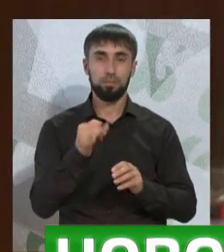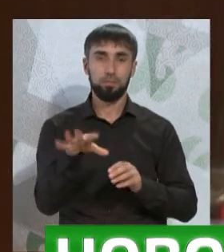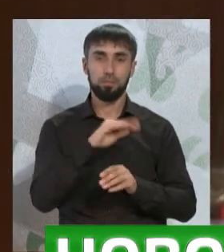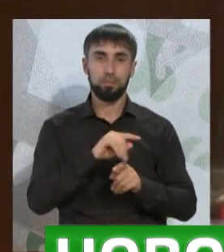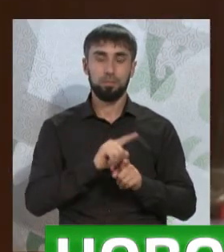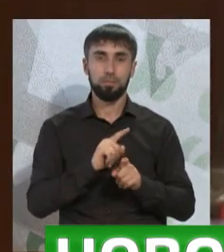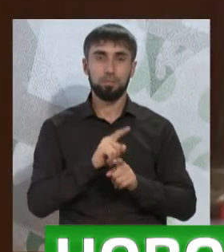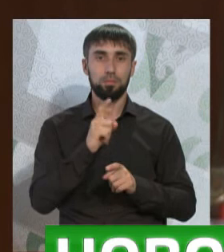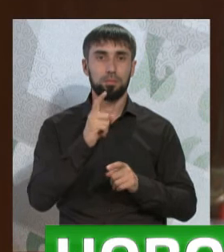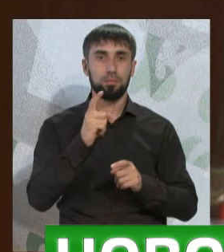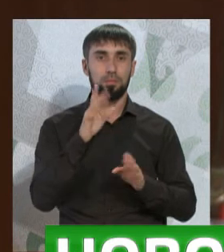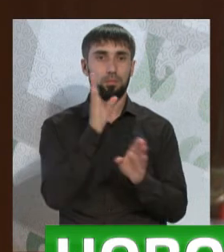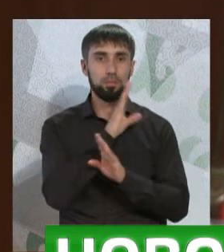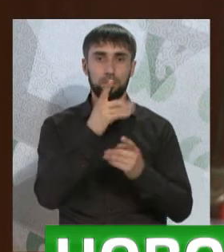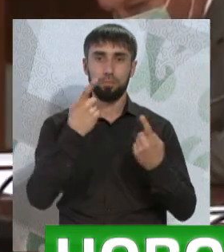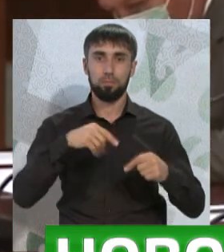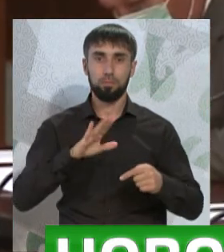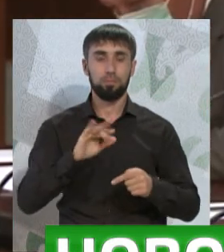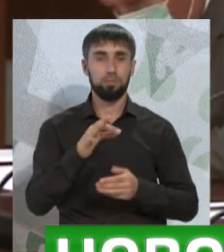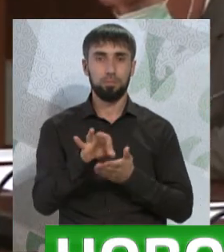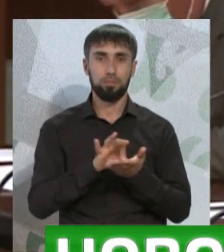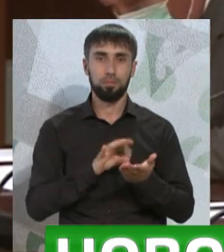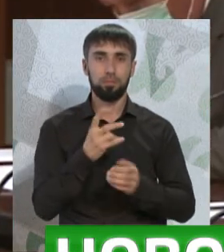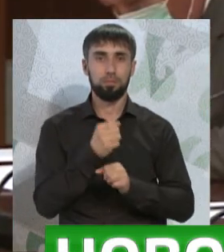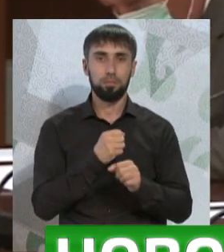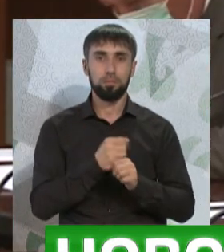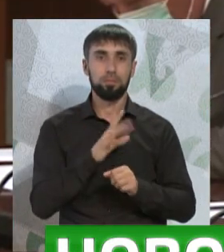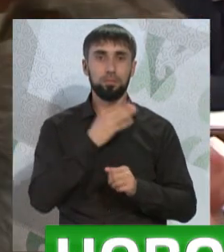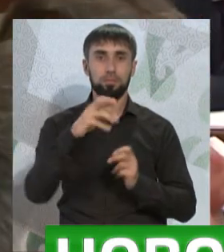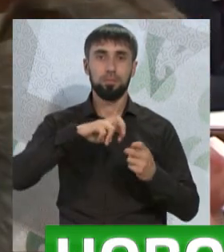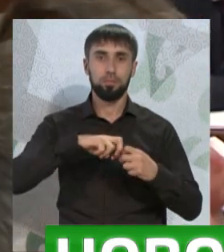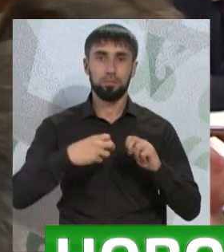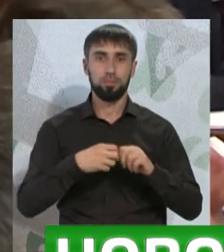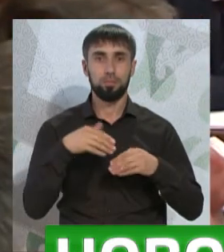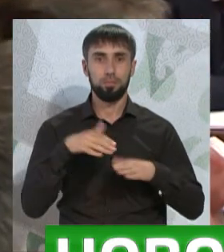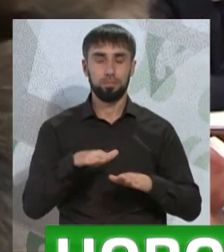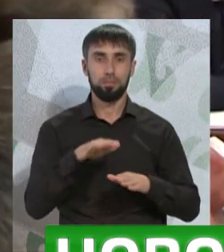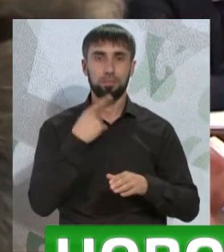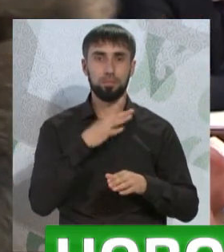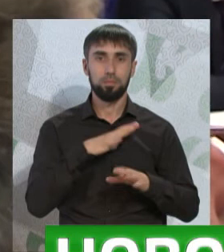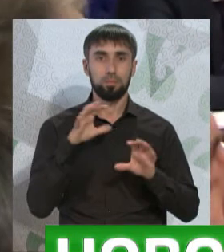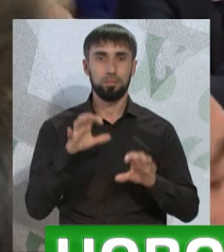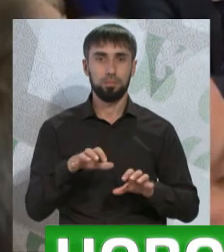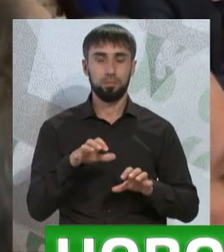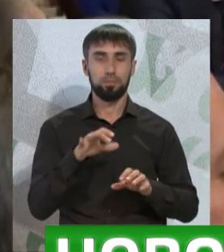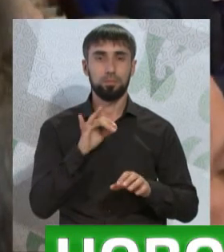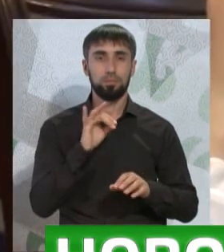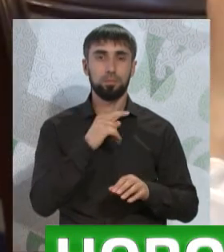экологическая катастрофа. Нам важно срочно предпринять шаги для устранения озвученных проблем, заключил председатель